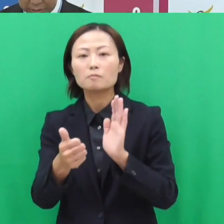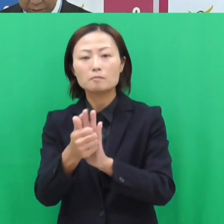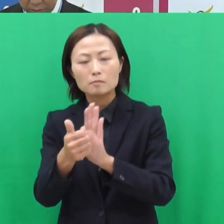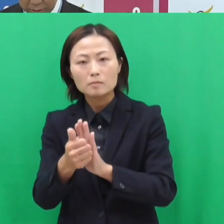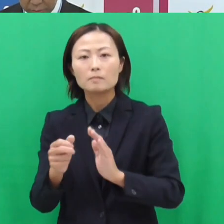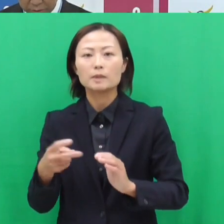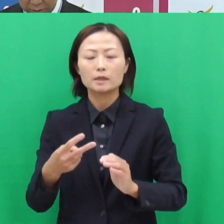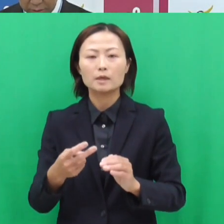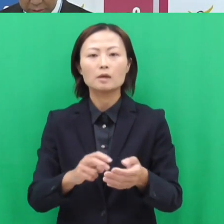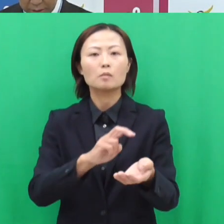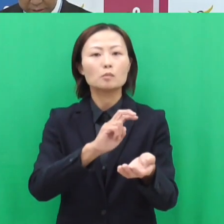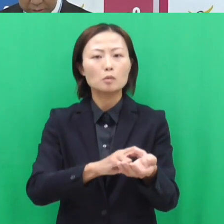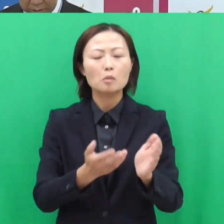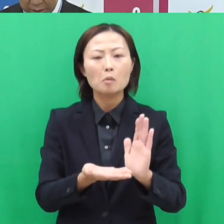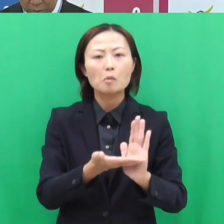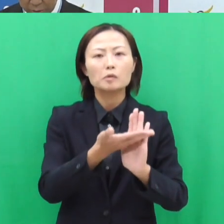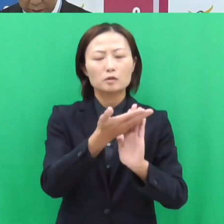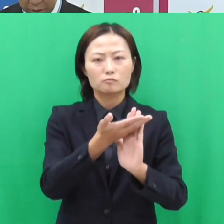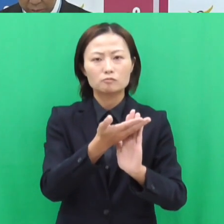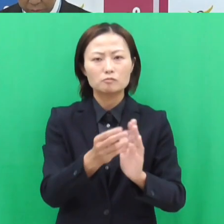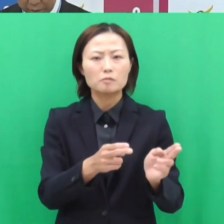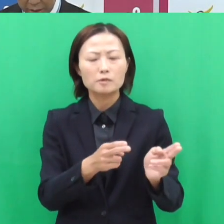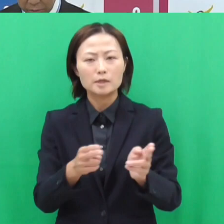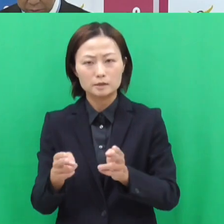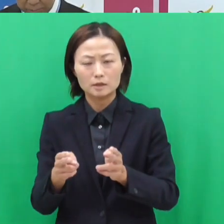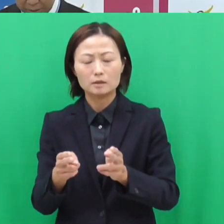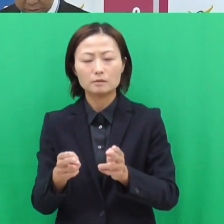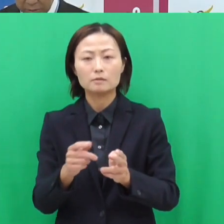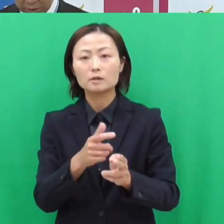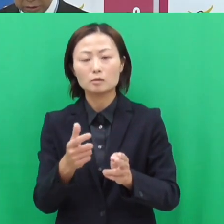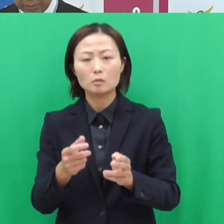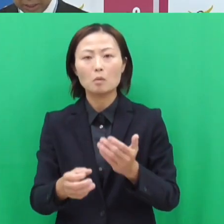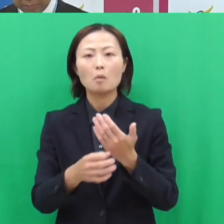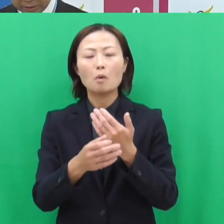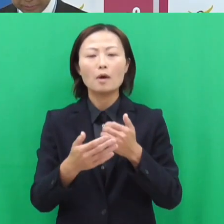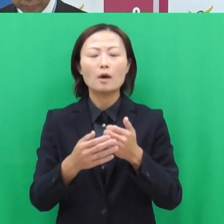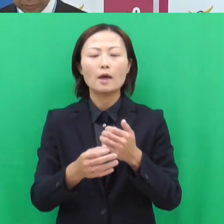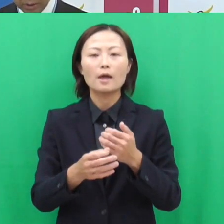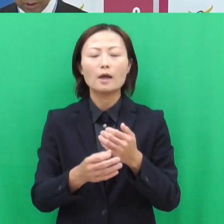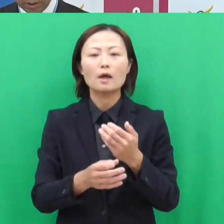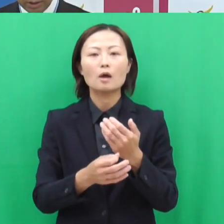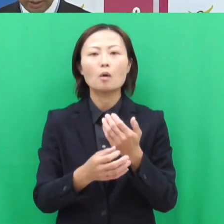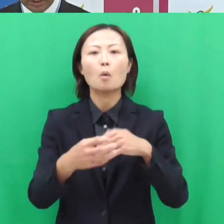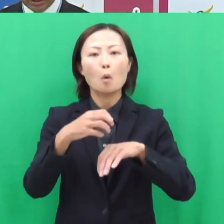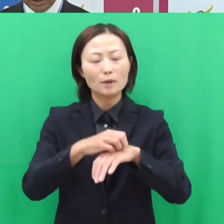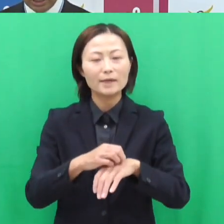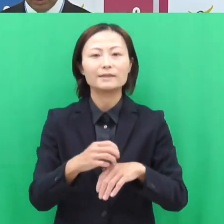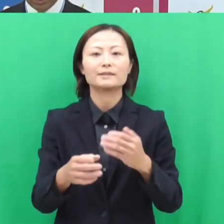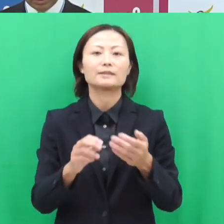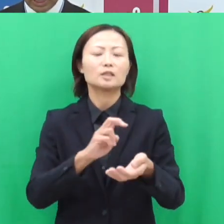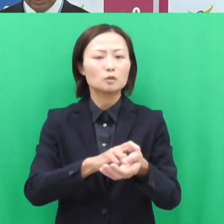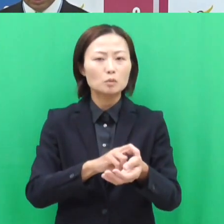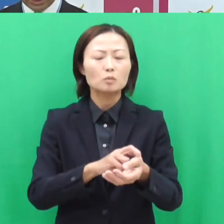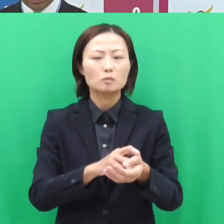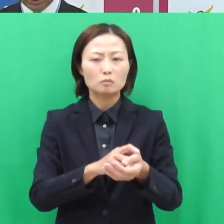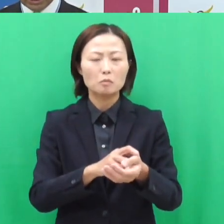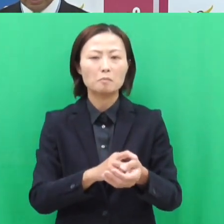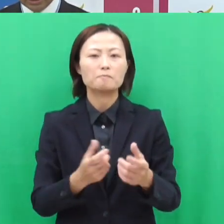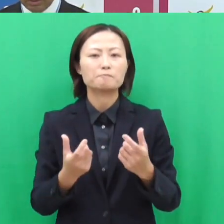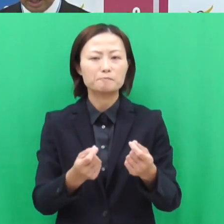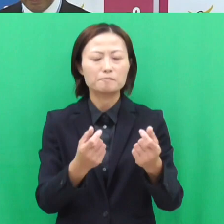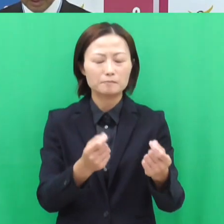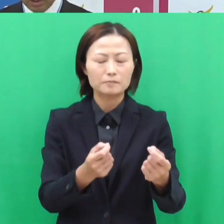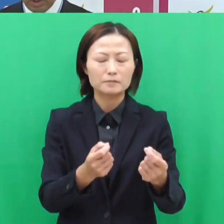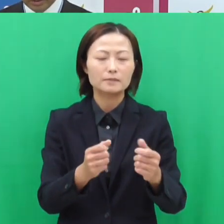宿泊療養体制を確保し適切な保健医療の提供に万全を期してまいります追加の対応策